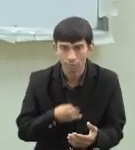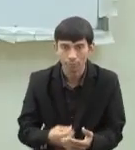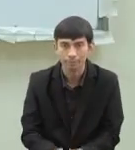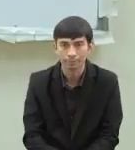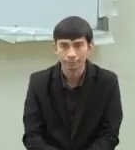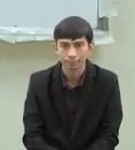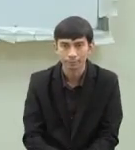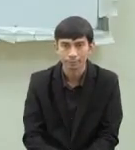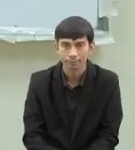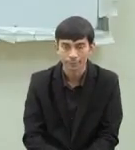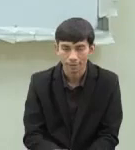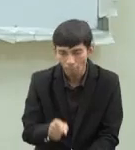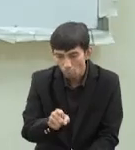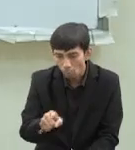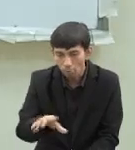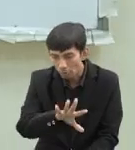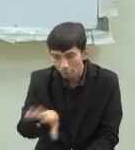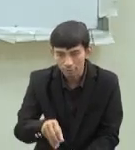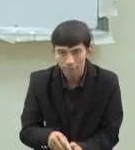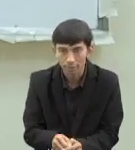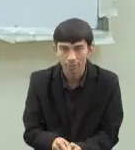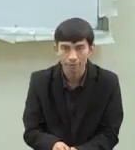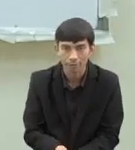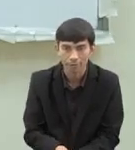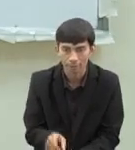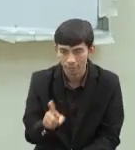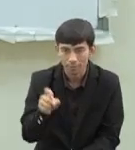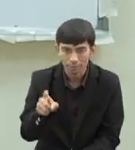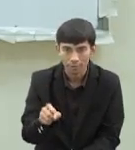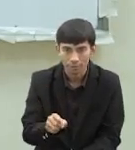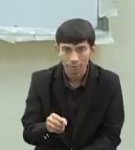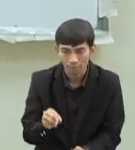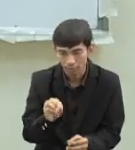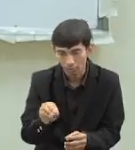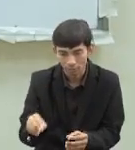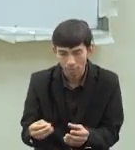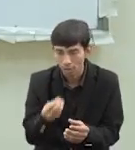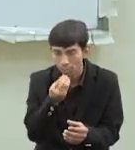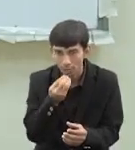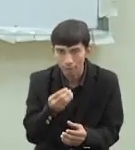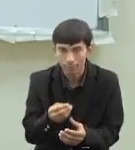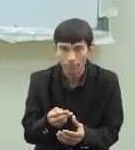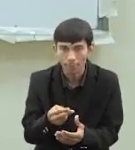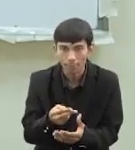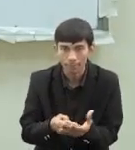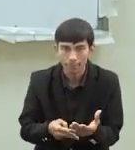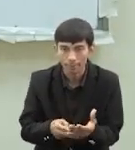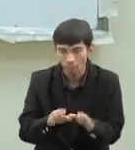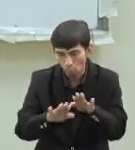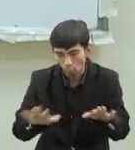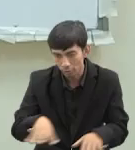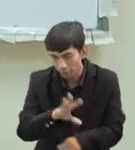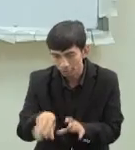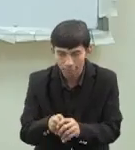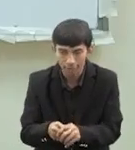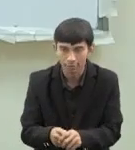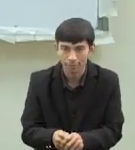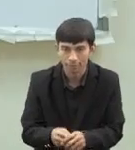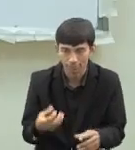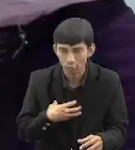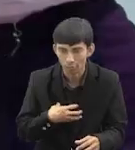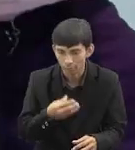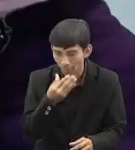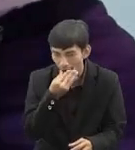Nét nó cứ xâm đoán từ lửa con, xâm đuôi trong suốt hà, ta đồng nam hộp lại ở vầy khá là đài là con châu chật nhảm. Nó con á,